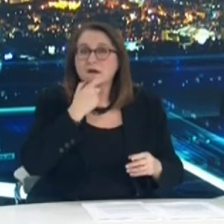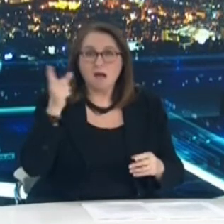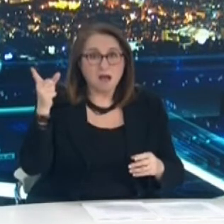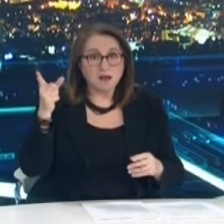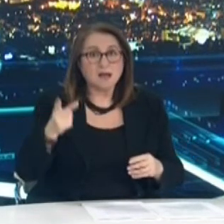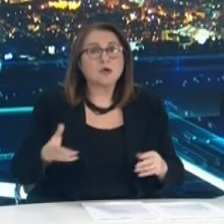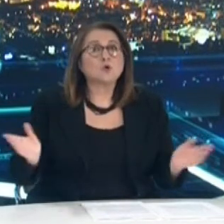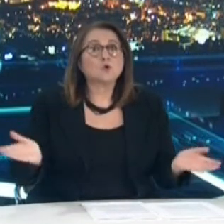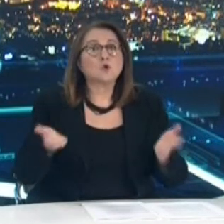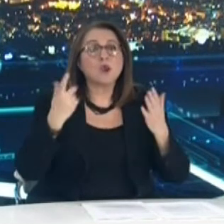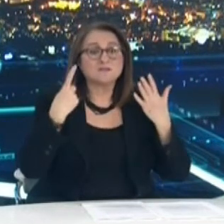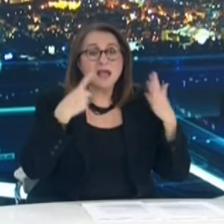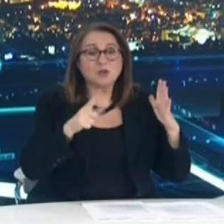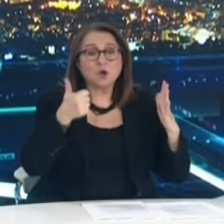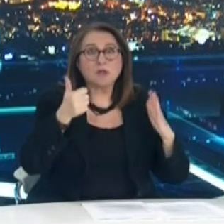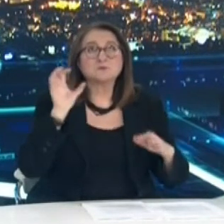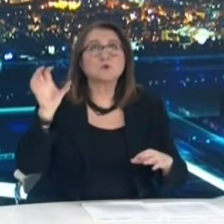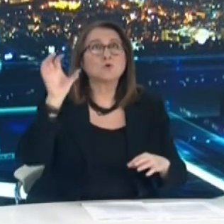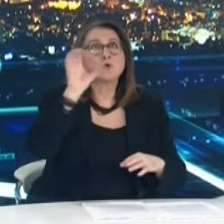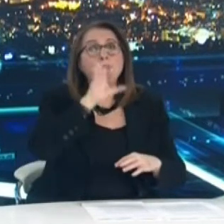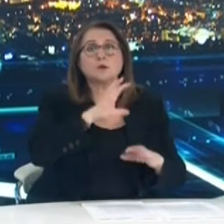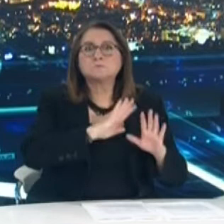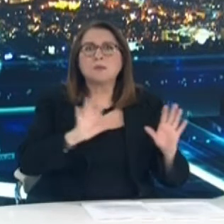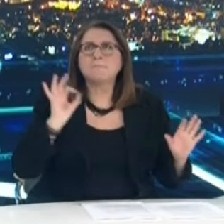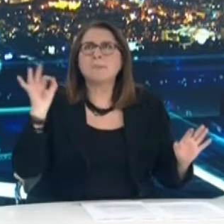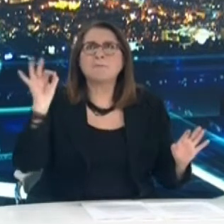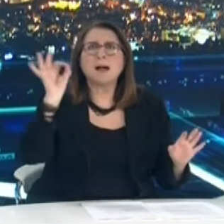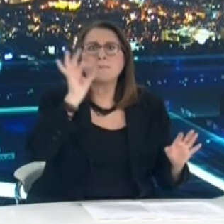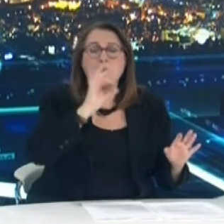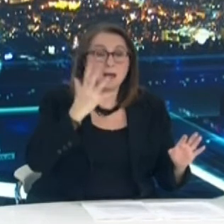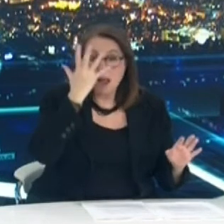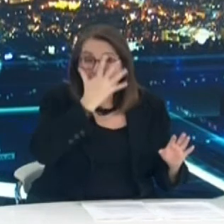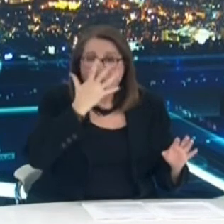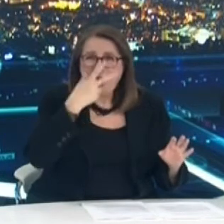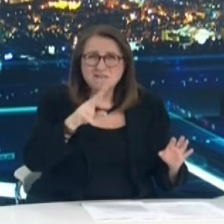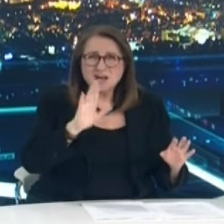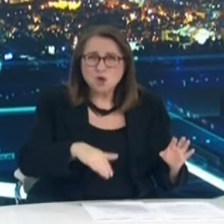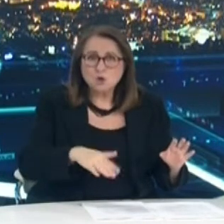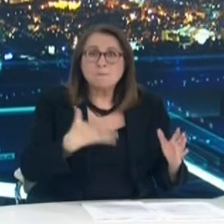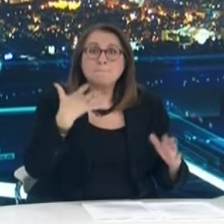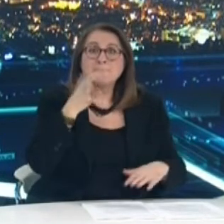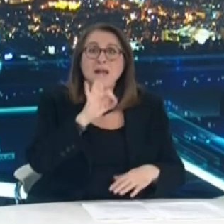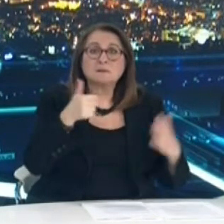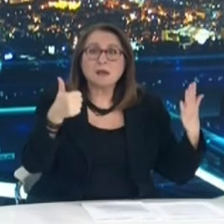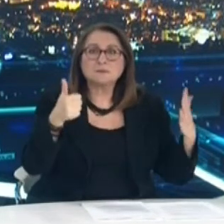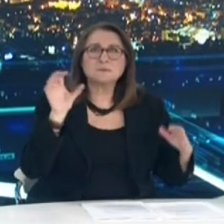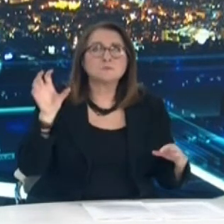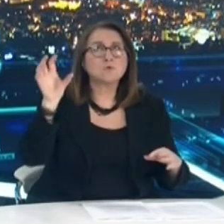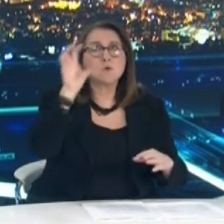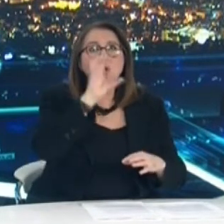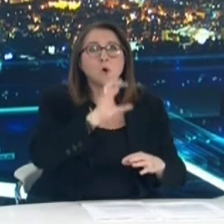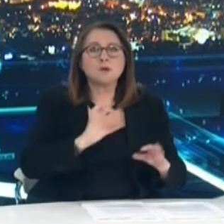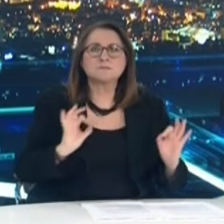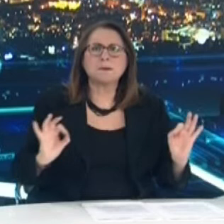εντοπιστεί σε 106 χώρες και η νοτιοαφρικανική σε 56 χώρες σε όλο τον κόσμο. Το επιδημιολογικό φορτίο της χώρας